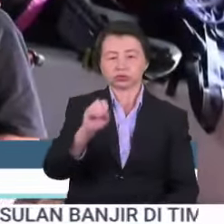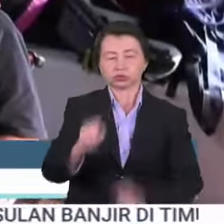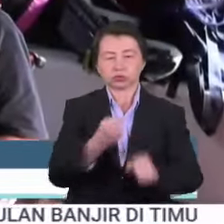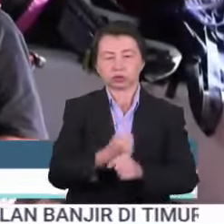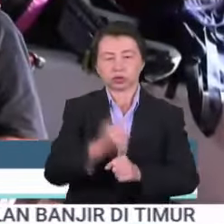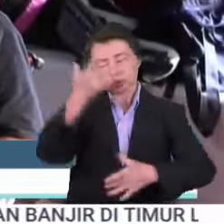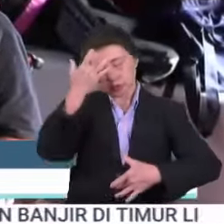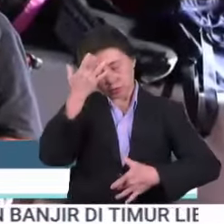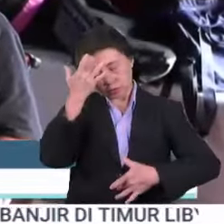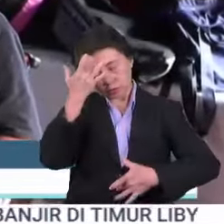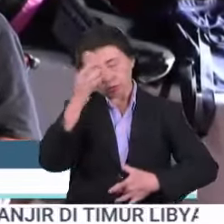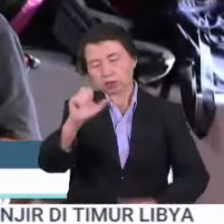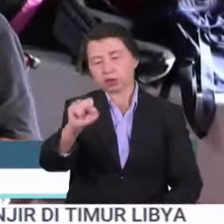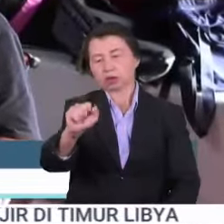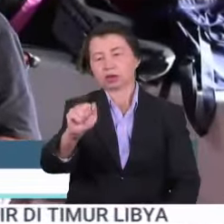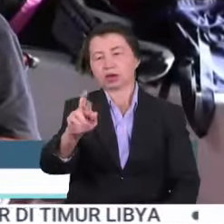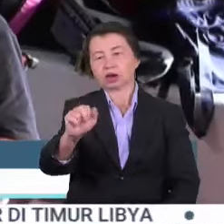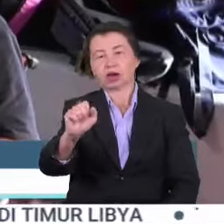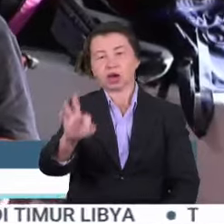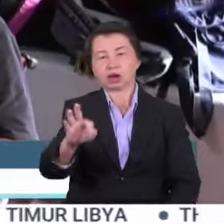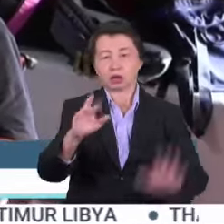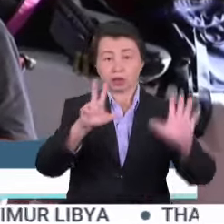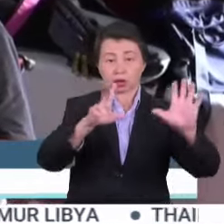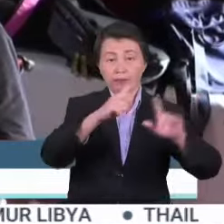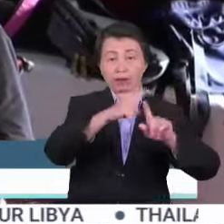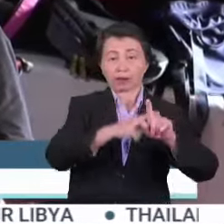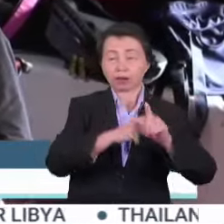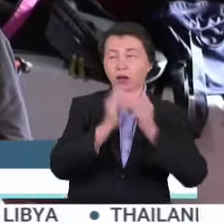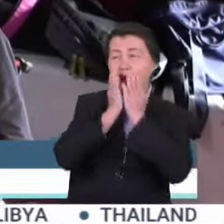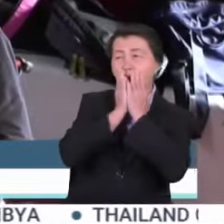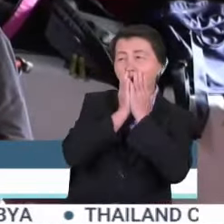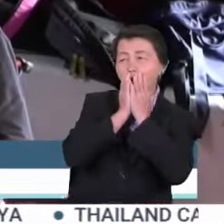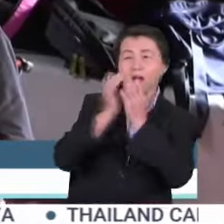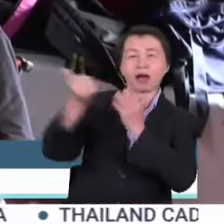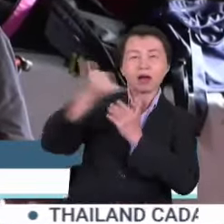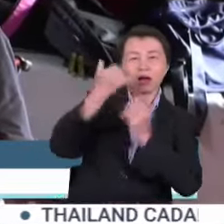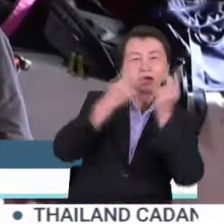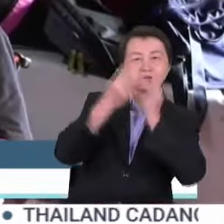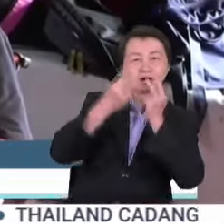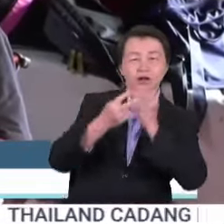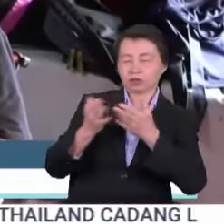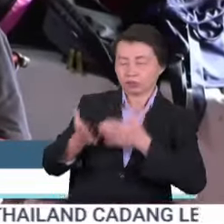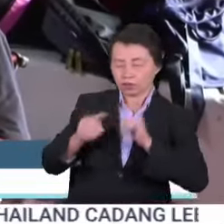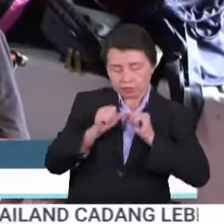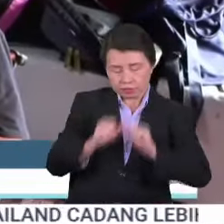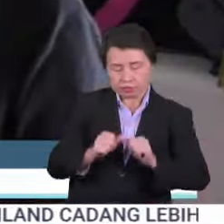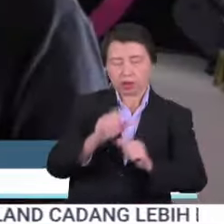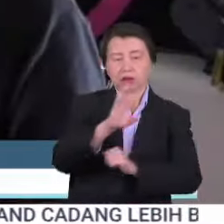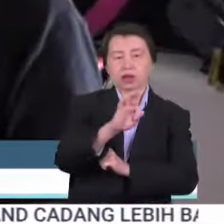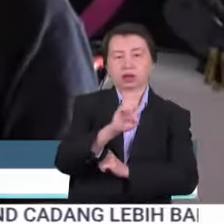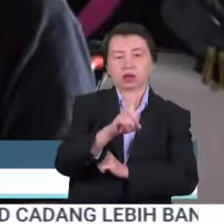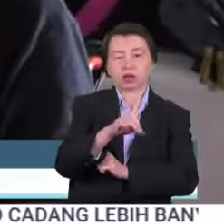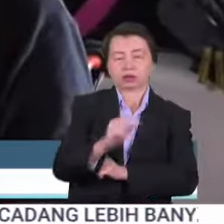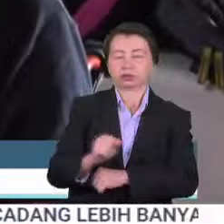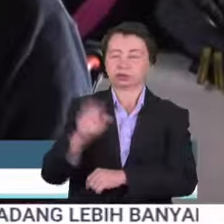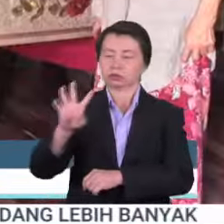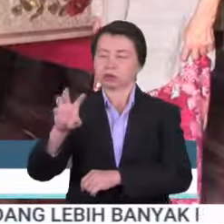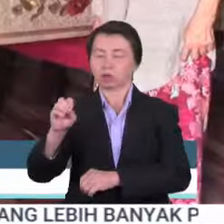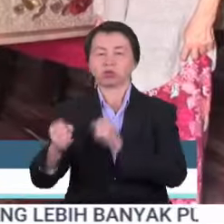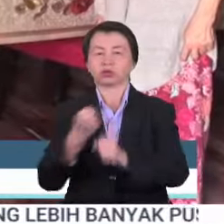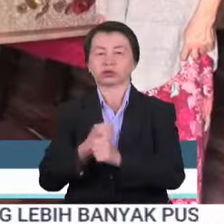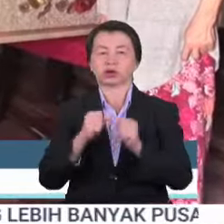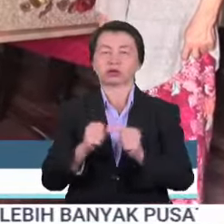yang menghidap sakit saraf sejak 8 bulan lalu, terhadap dengan lawatan itu. Beliau yang sudah menetap di Felda itu sejak 40 tahun